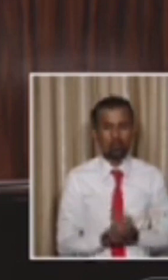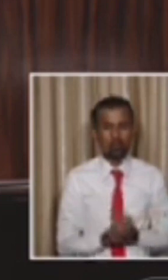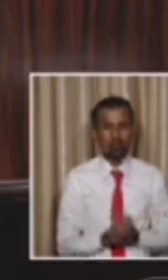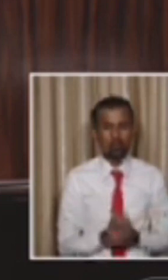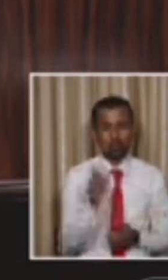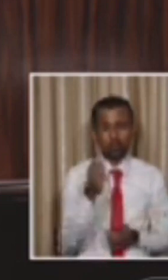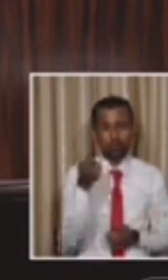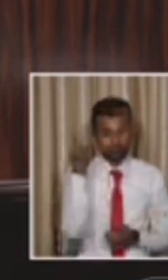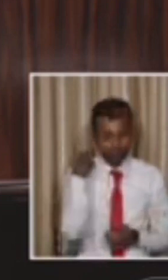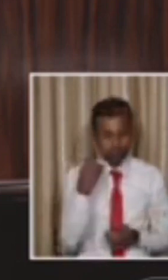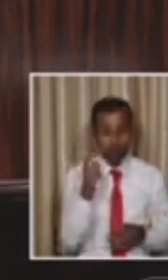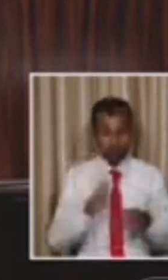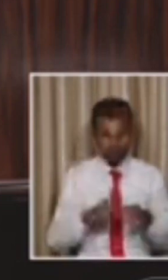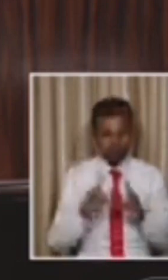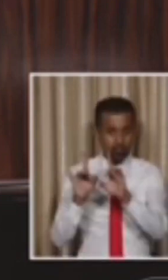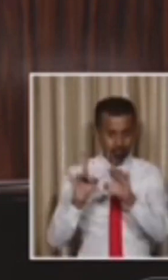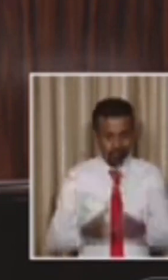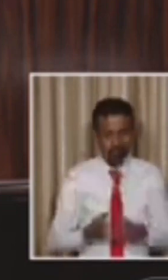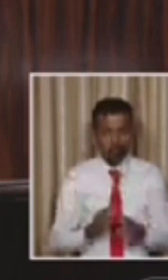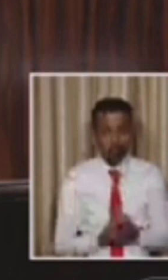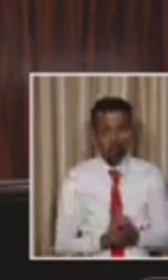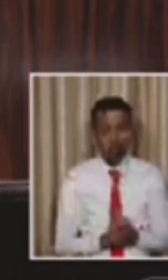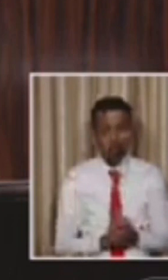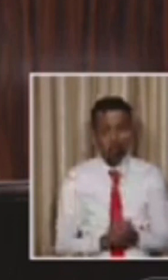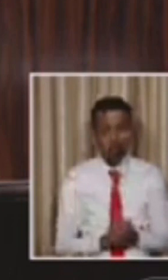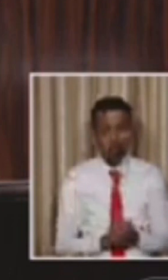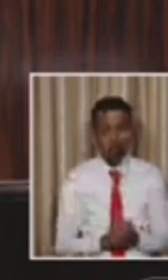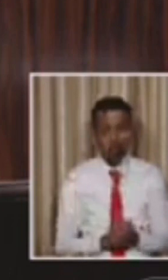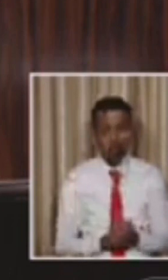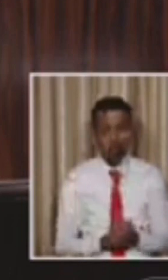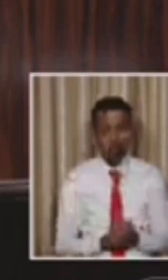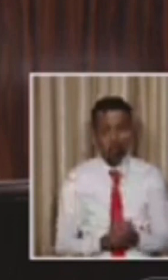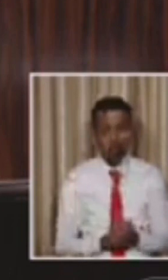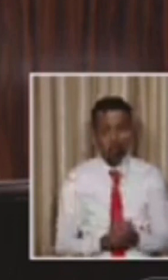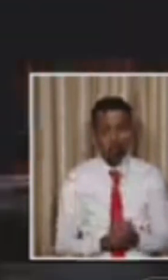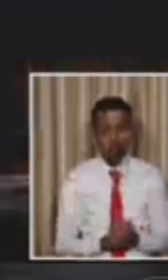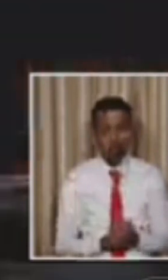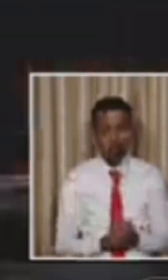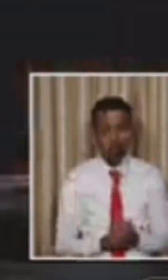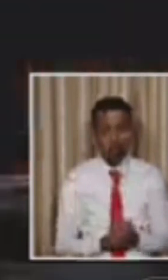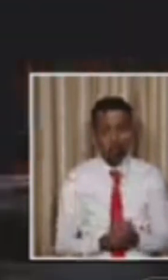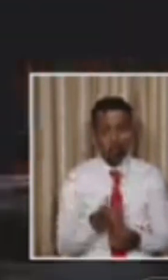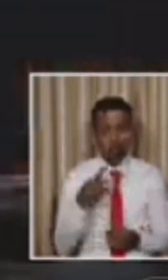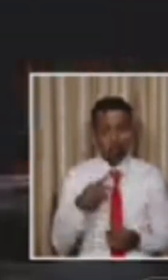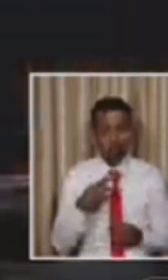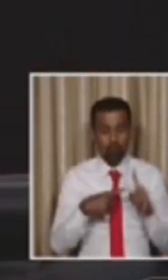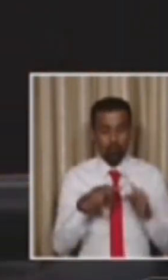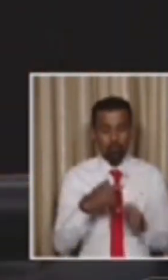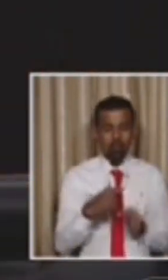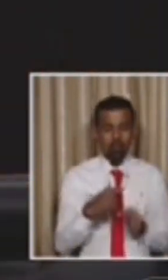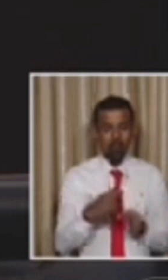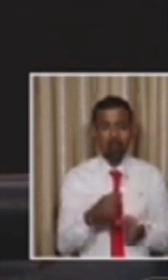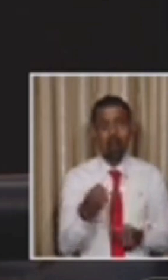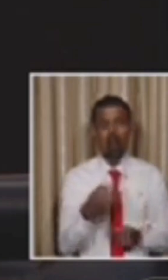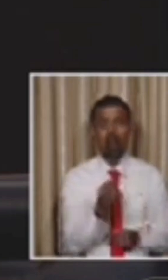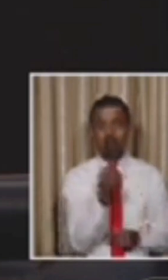ඔබතුමා ඊයේ මතු කරපු ප්‍රශ්නේ මත අදත් අහන්නේ නලින් බණ්ඩාර මැතිතුමා. පොයින්ට් ඔෆ් ඕඩර්. ගරු නියෝජ්‍ය කතානායකතුමා මොකද දැන් පොයින්ට් ඔෆ් ඕඩර් අංක